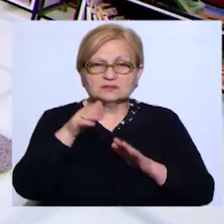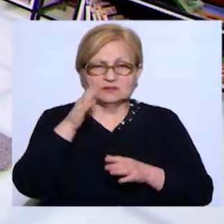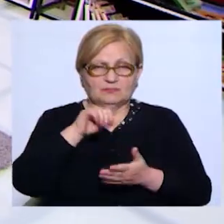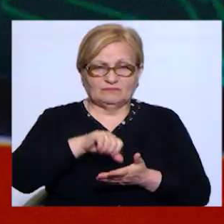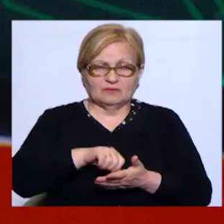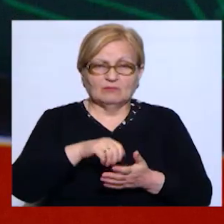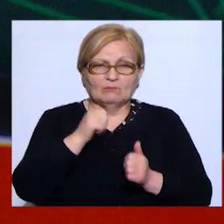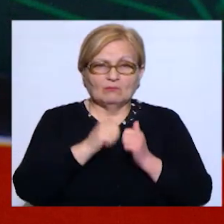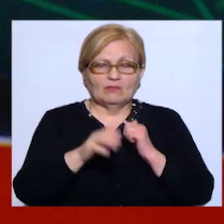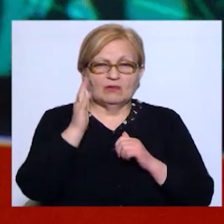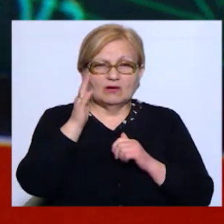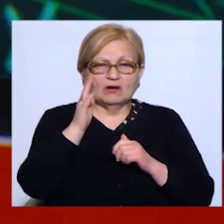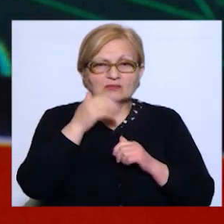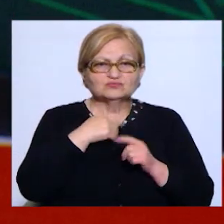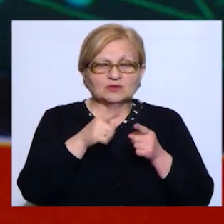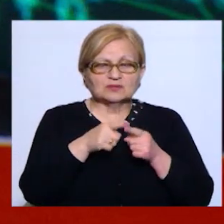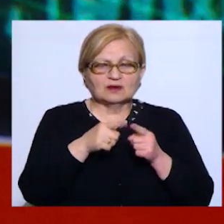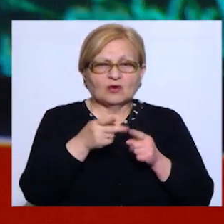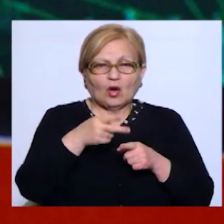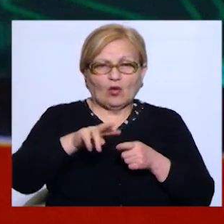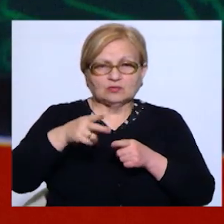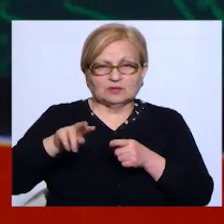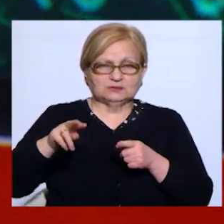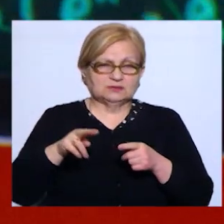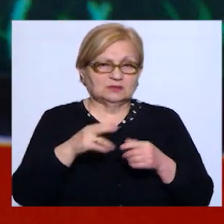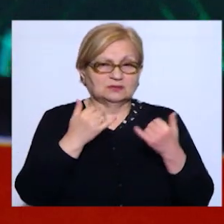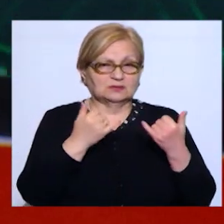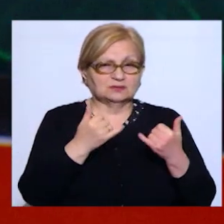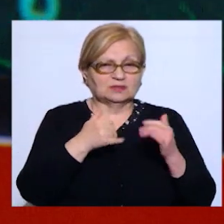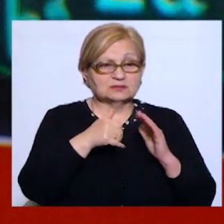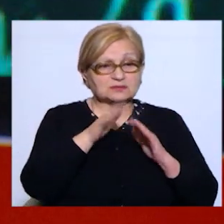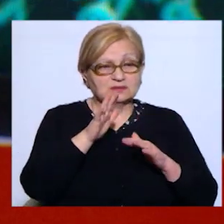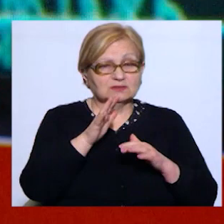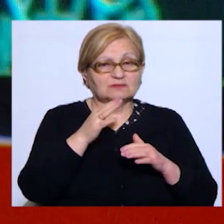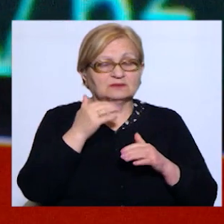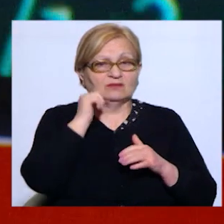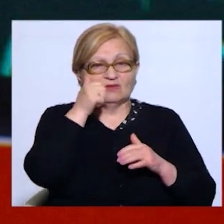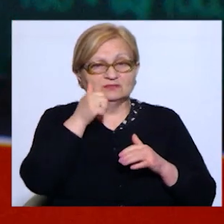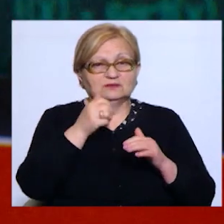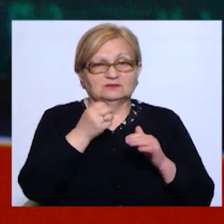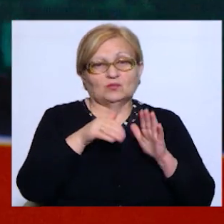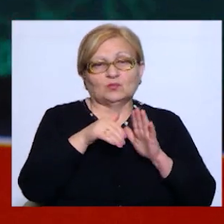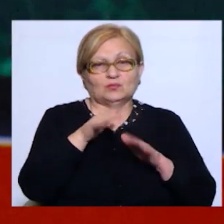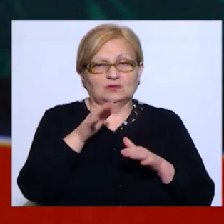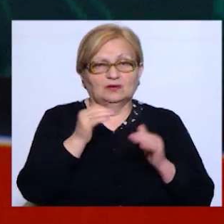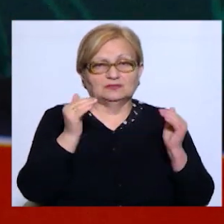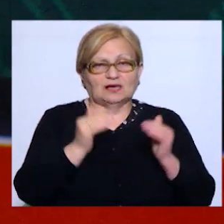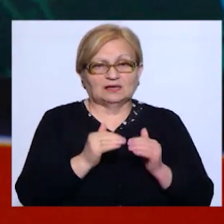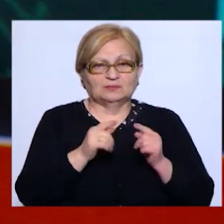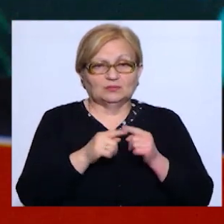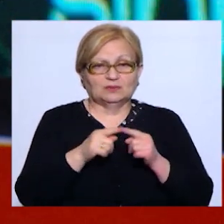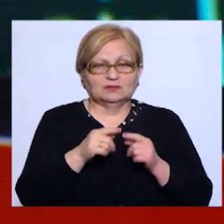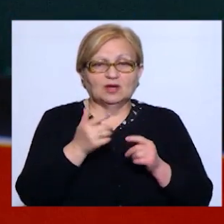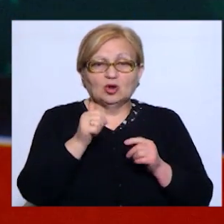ყოველთვის გვექნება უნარი კუთხეების გაურკეცების. დღეს ვიყოთ გუშინდელზე მეტკუთხოვანი და ხვალინდელზე ნაკლებ კუთხოვანი. აი